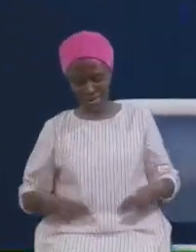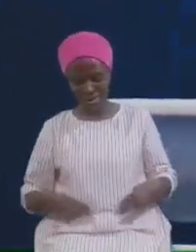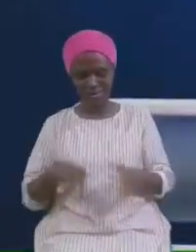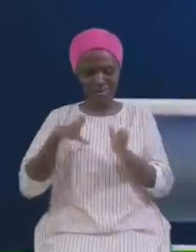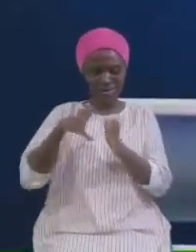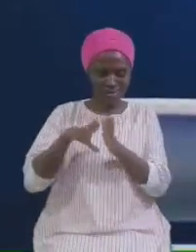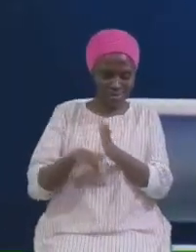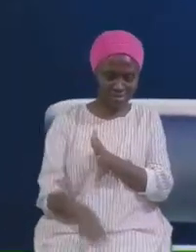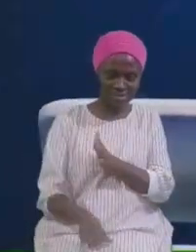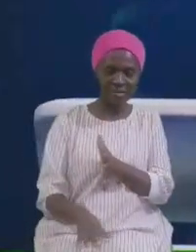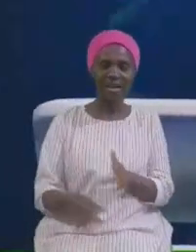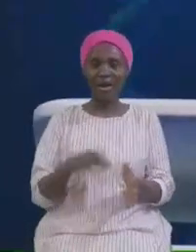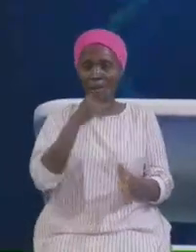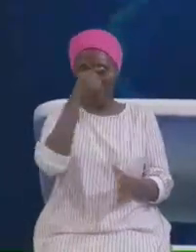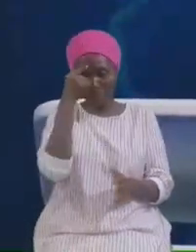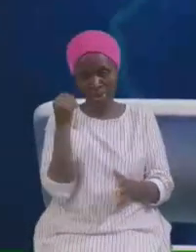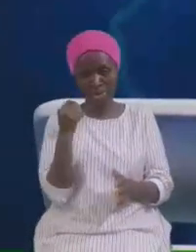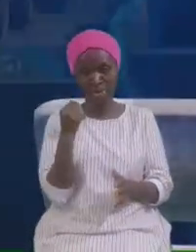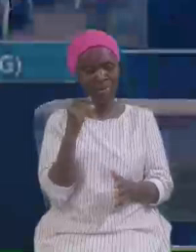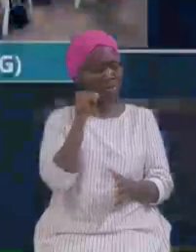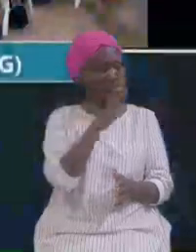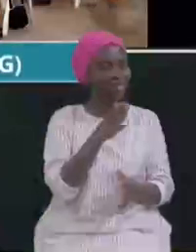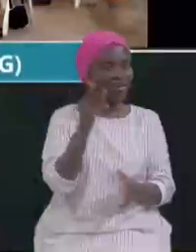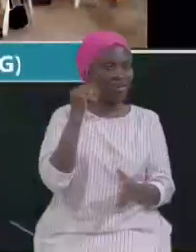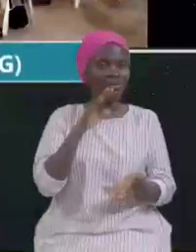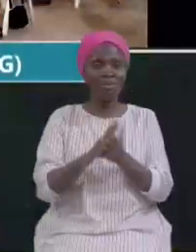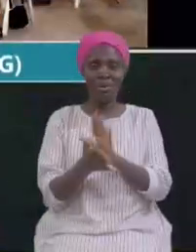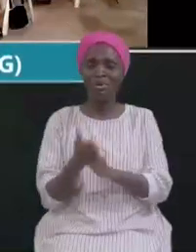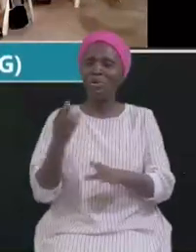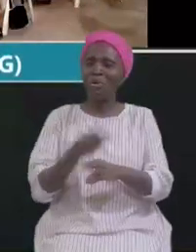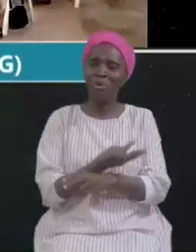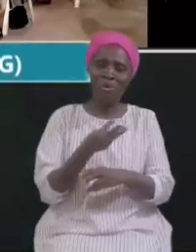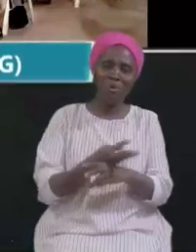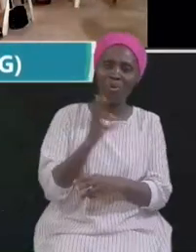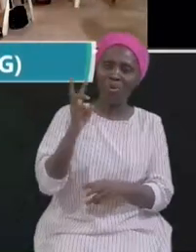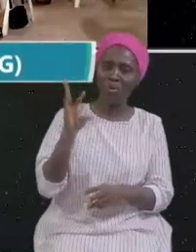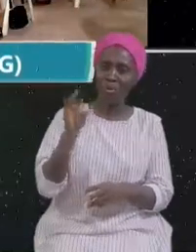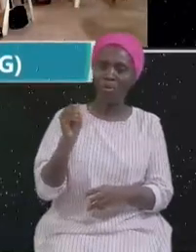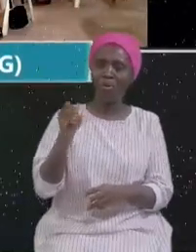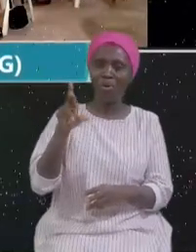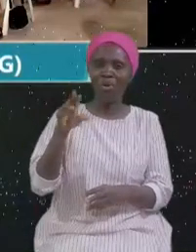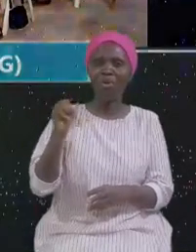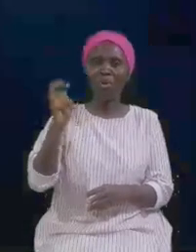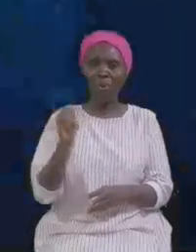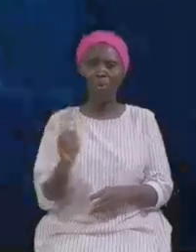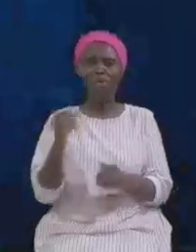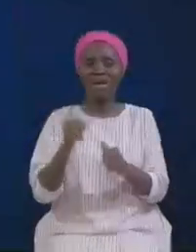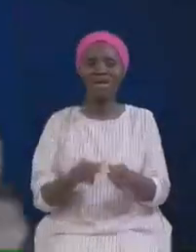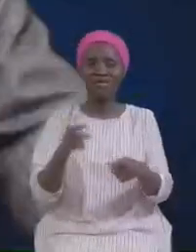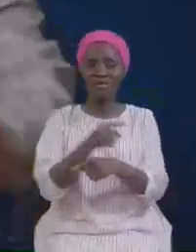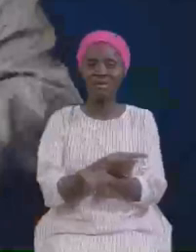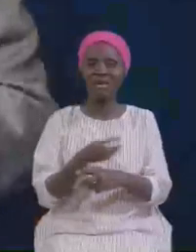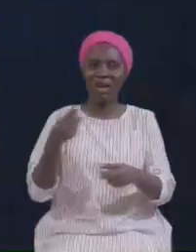déclinait dans la vie. Parce qu'elle était allée en empirant. Verset